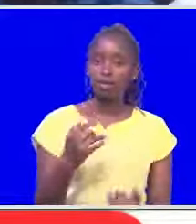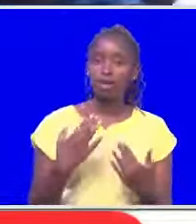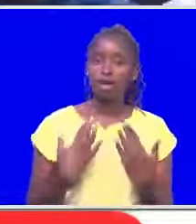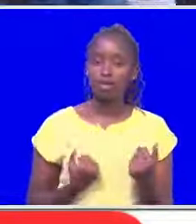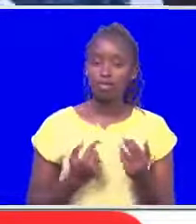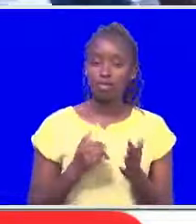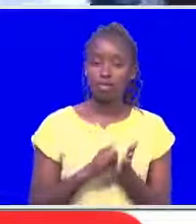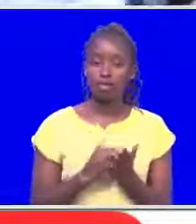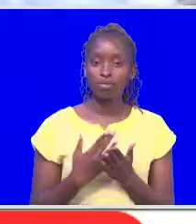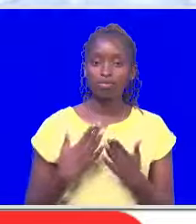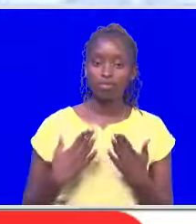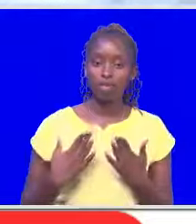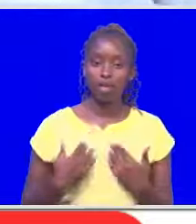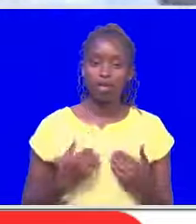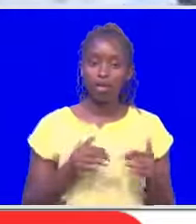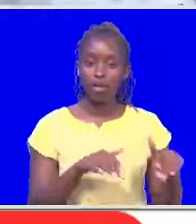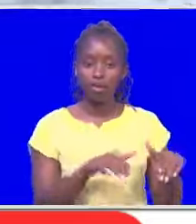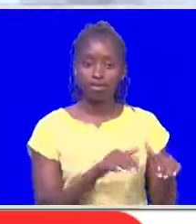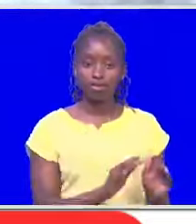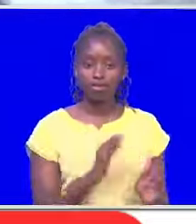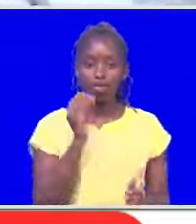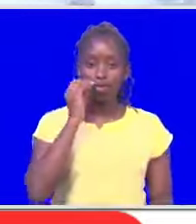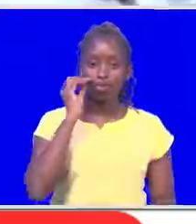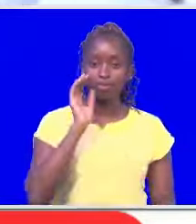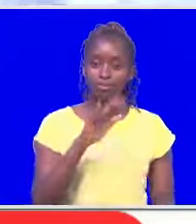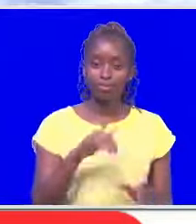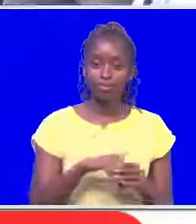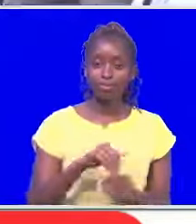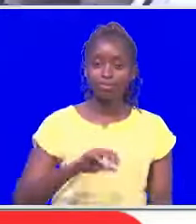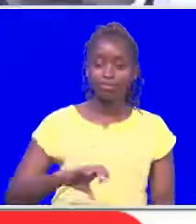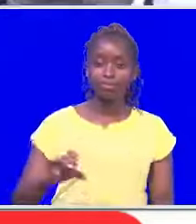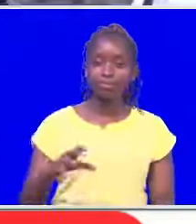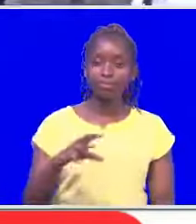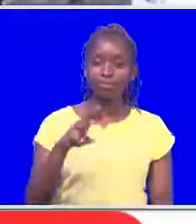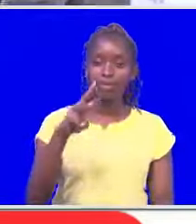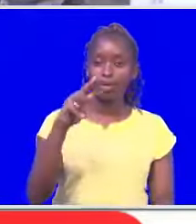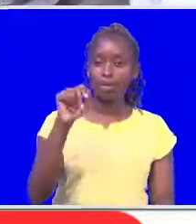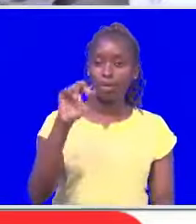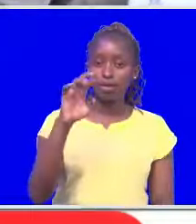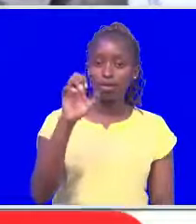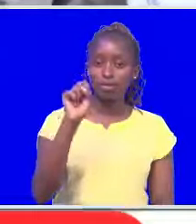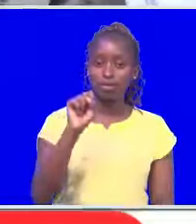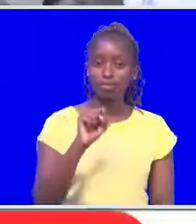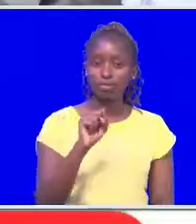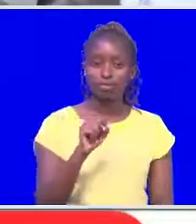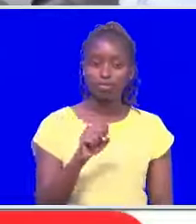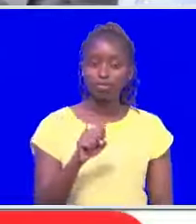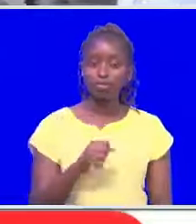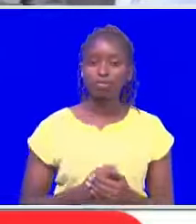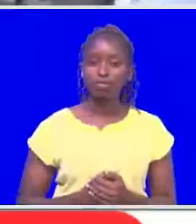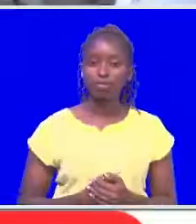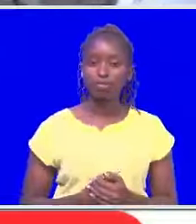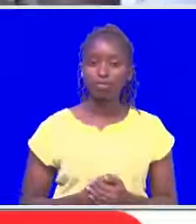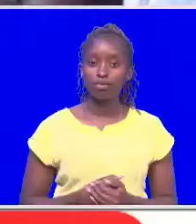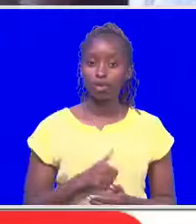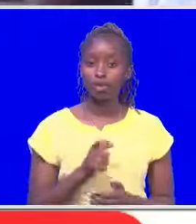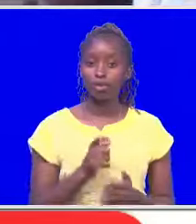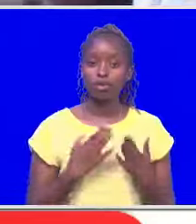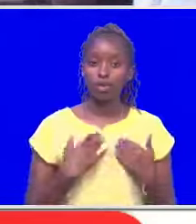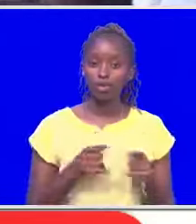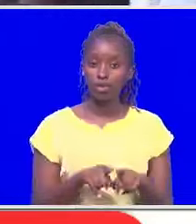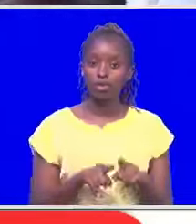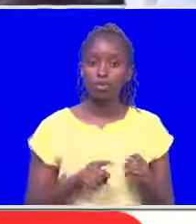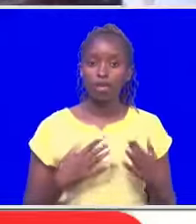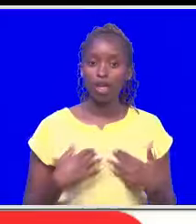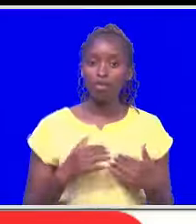Mohamed, alizikwa nyumbani kwake kaunti ya Marsabit katika eneo la Helu mjini humo. Brigedia Swale Saidi alizikwa nyumbani kwa kaunti ya